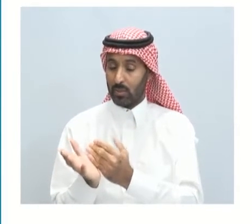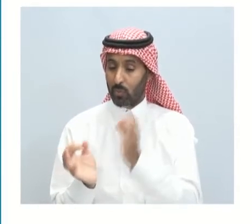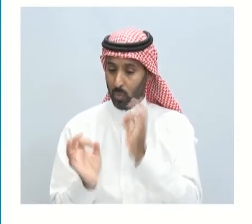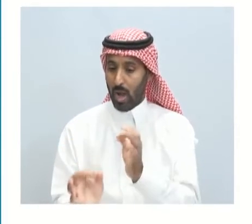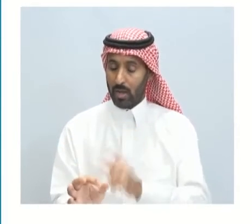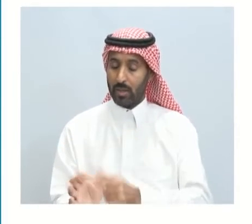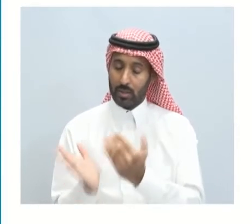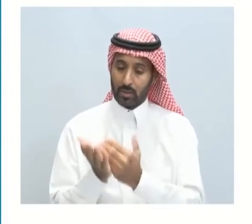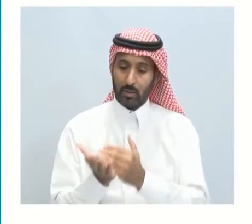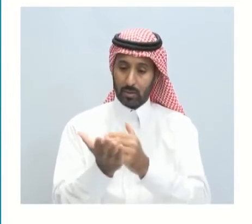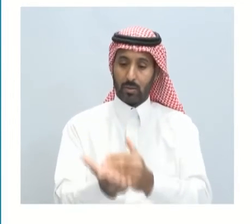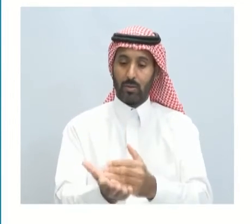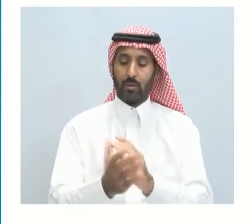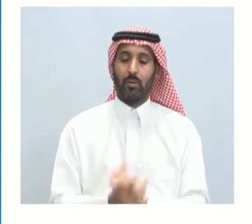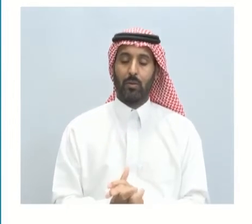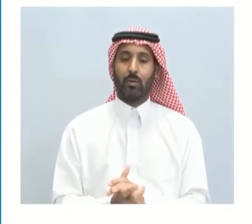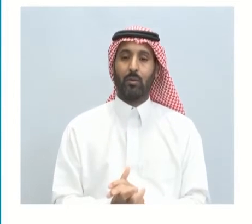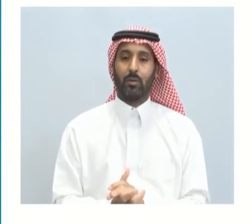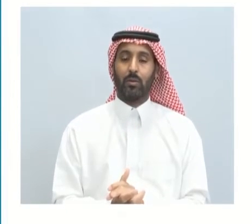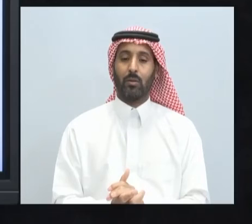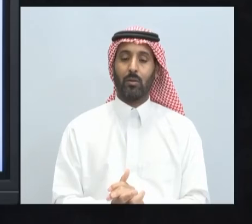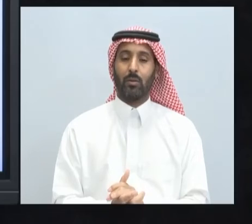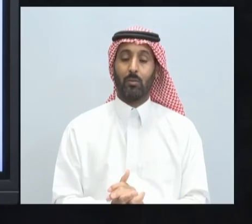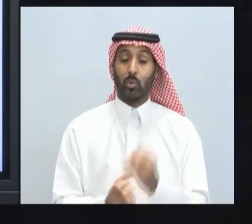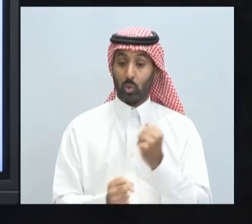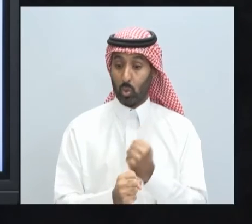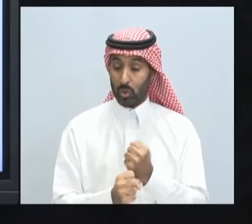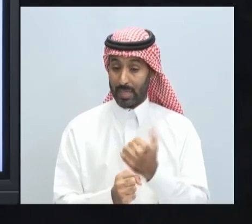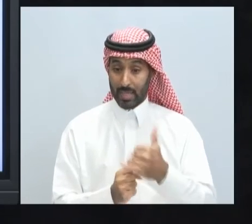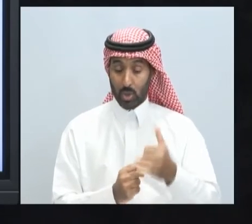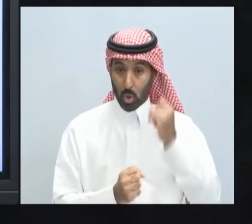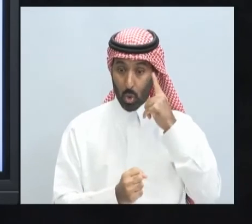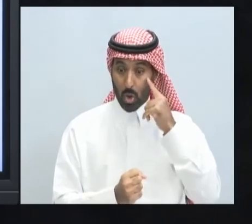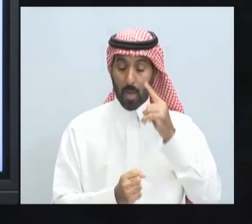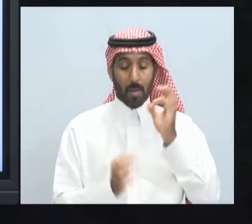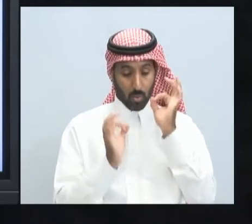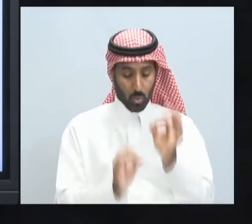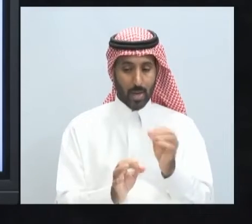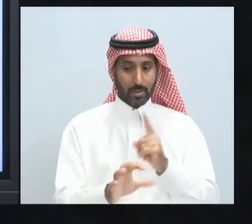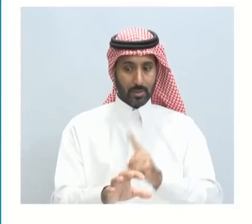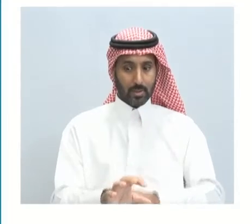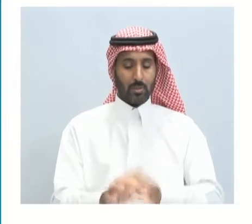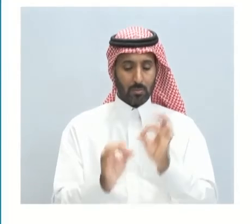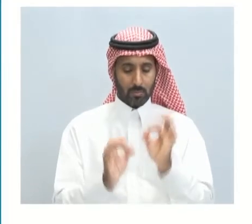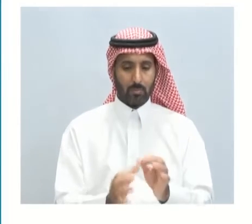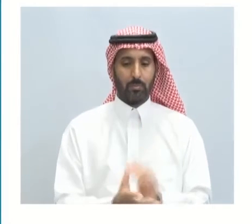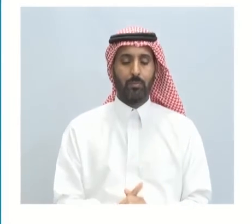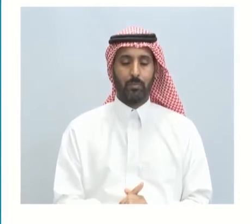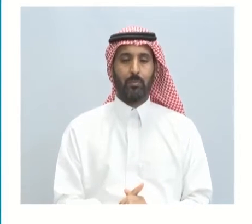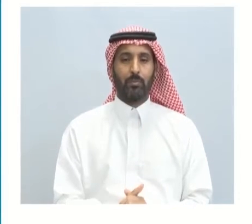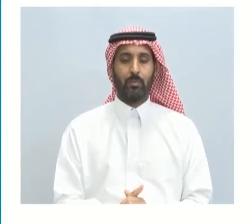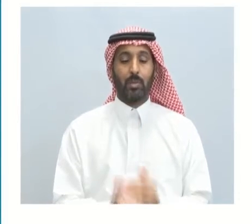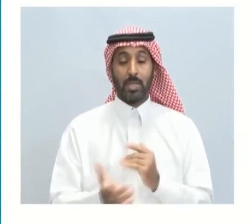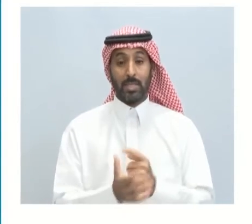الوقت المحدد اذا ايضا من سلوك العلماء ان نلتزم بالوقت